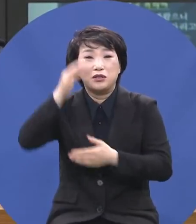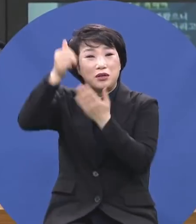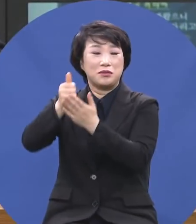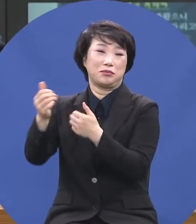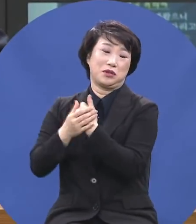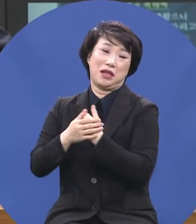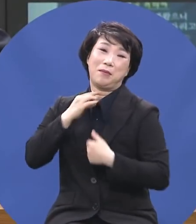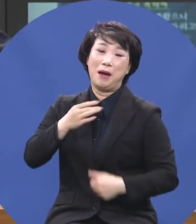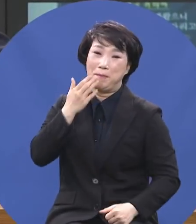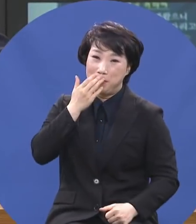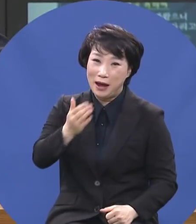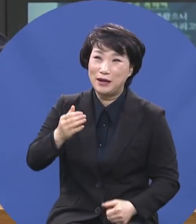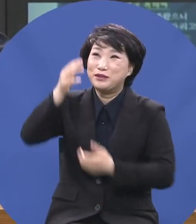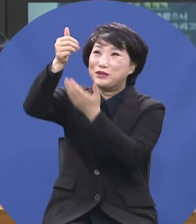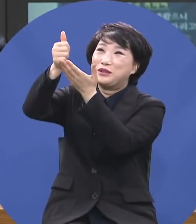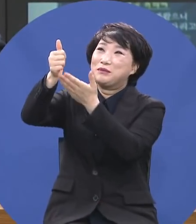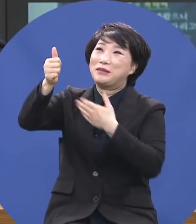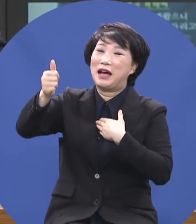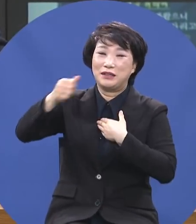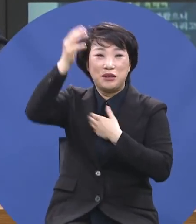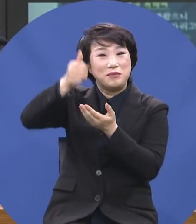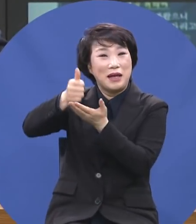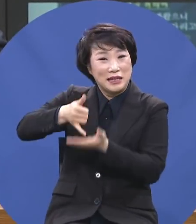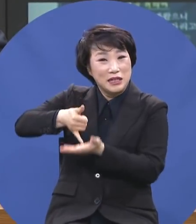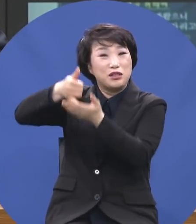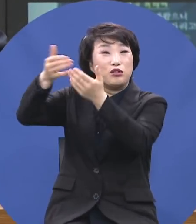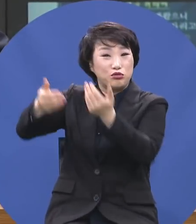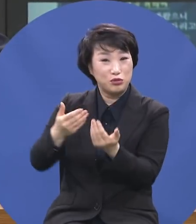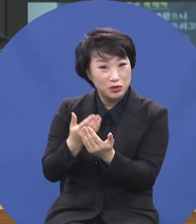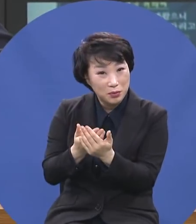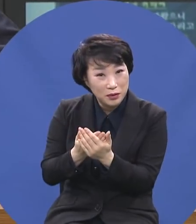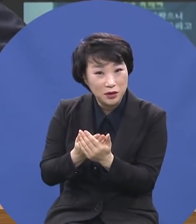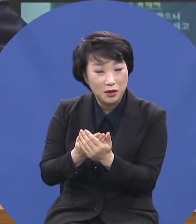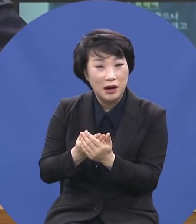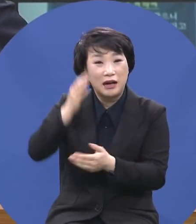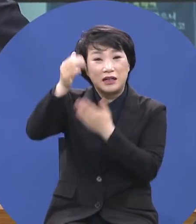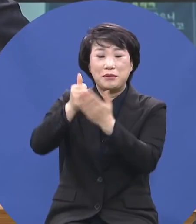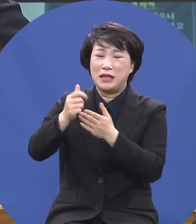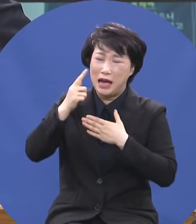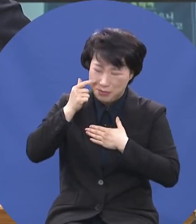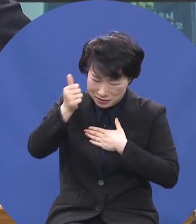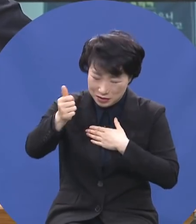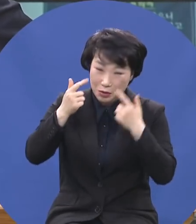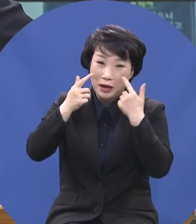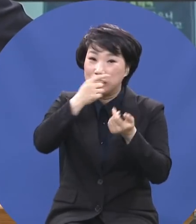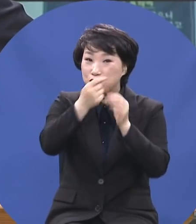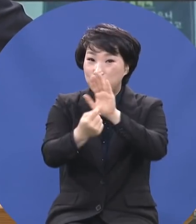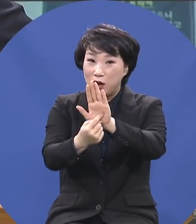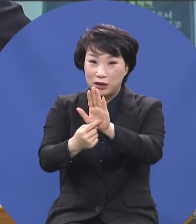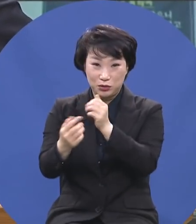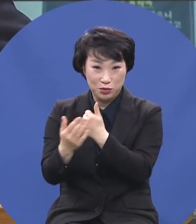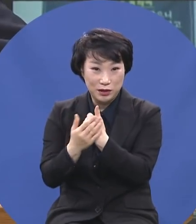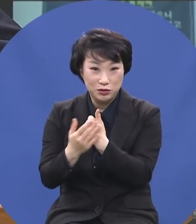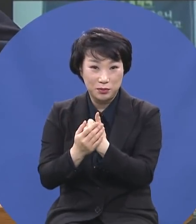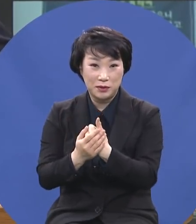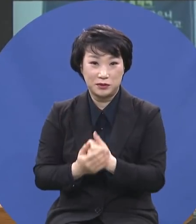가능하다. 주여 내게 성령의 인격을 주셔서 하나님이 내 아버짐을 확증하게